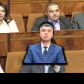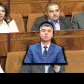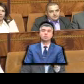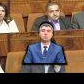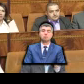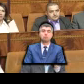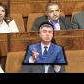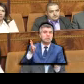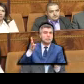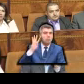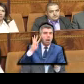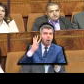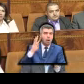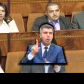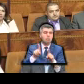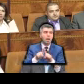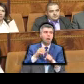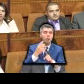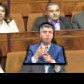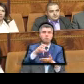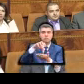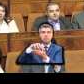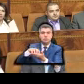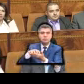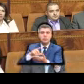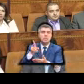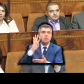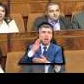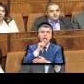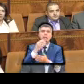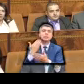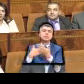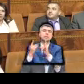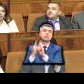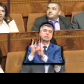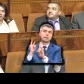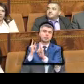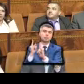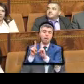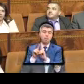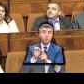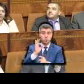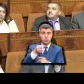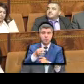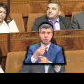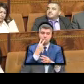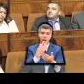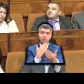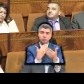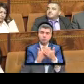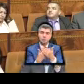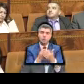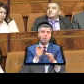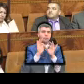سمعنا باللا تمركز منذ سنين، إلا أن تفعيله على أرض الواقع يعرف عدة